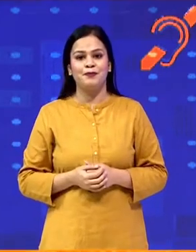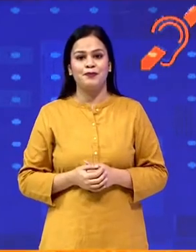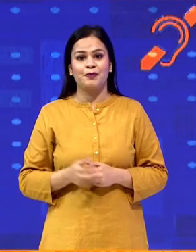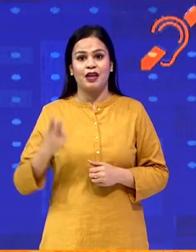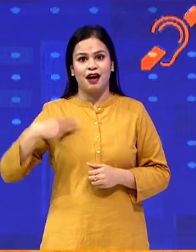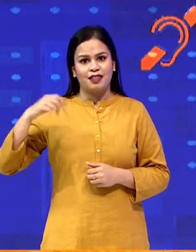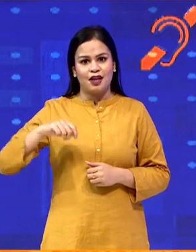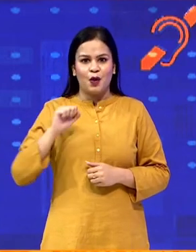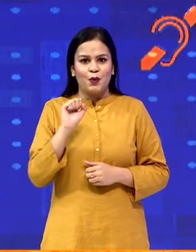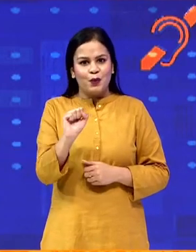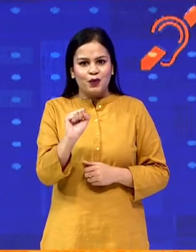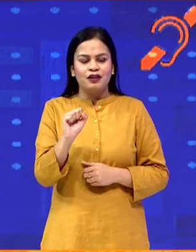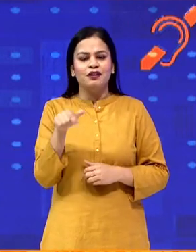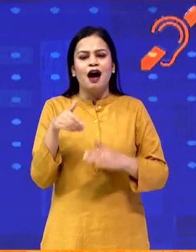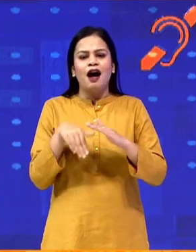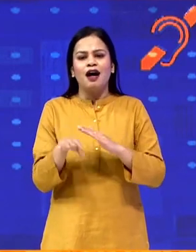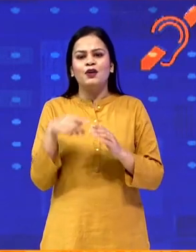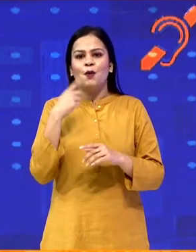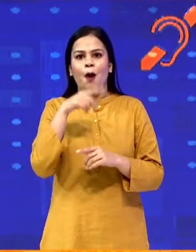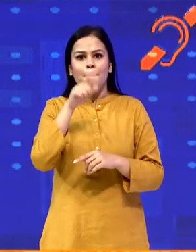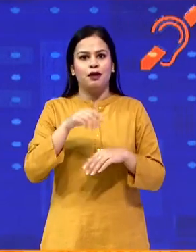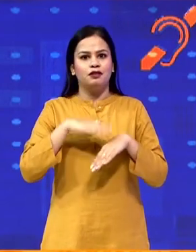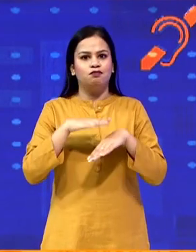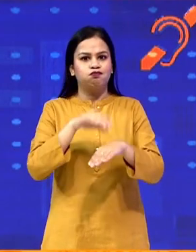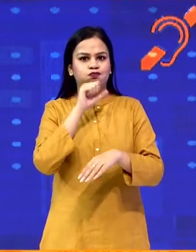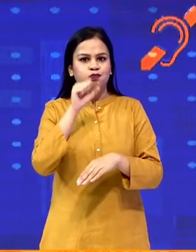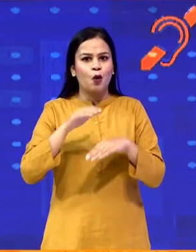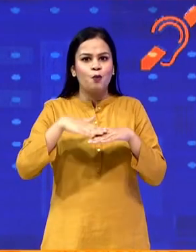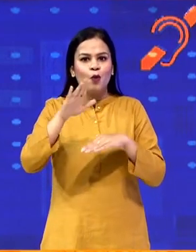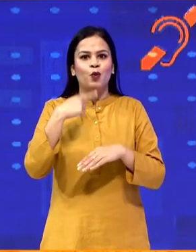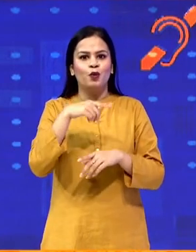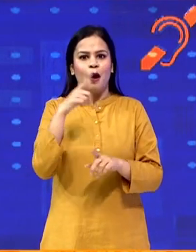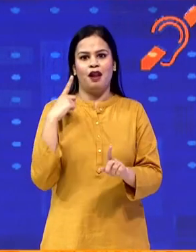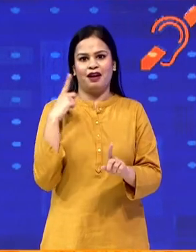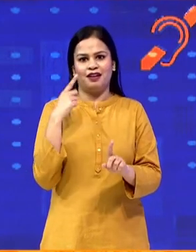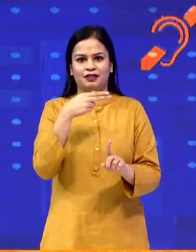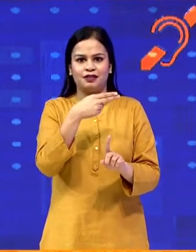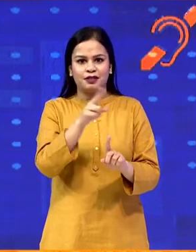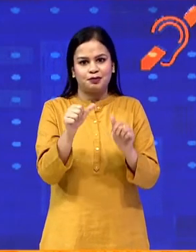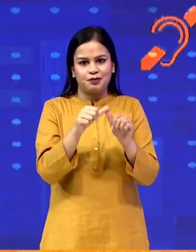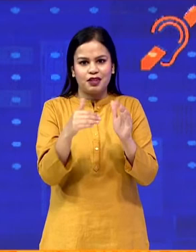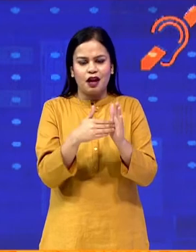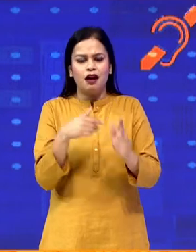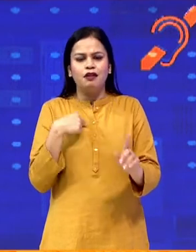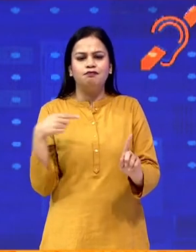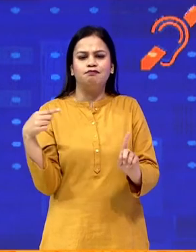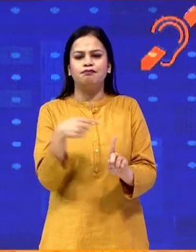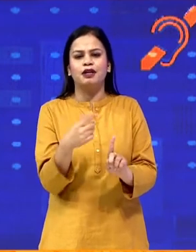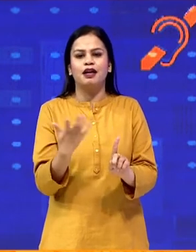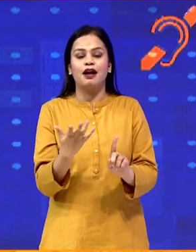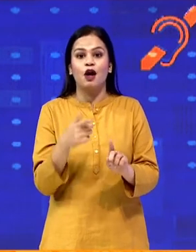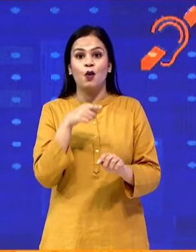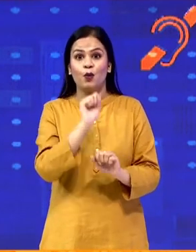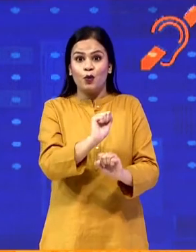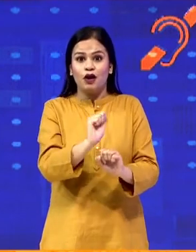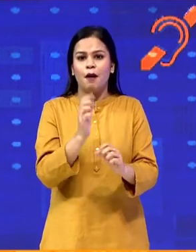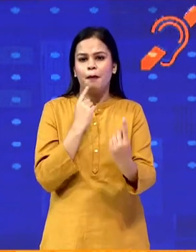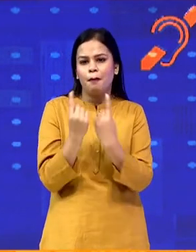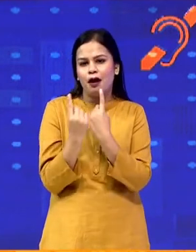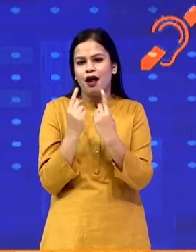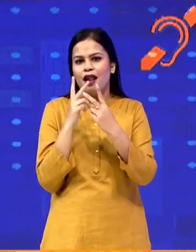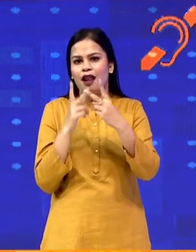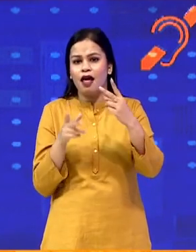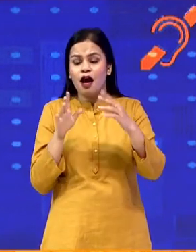आपकी अदालत में सीनरी लीडर ओलं नबी आजाद पर इल्जाम है की इनकी बटन में